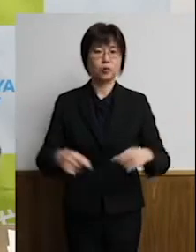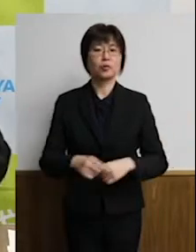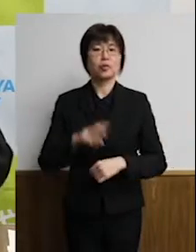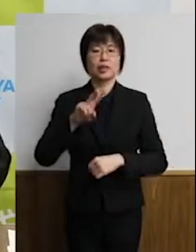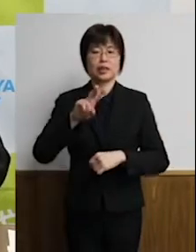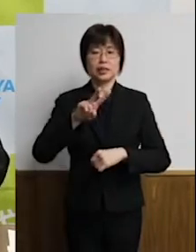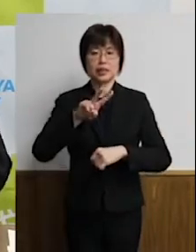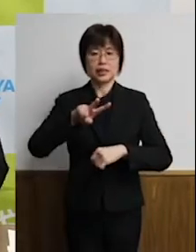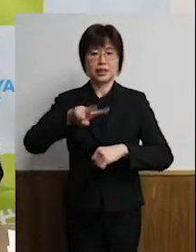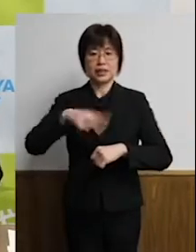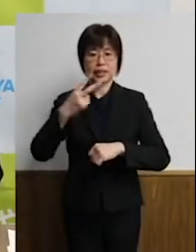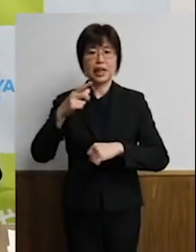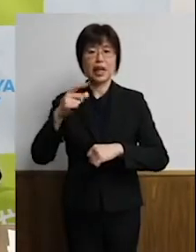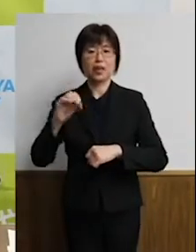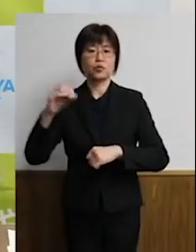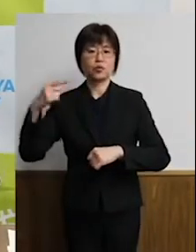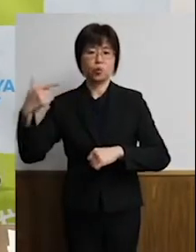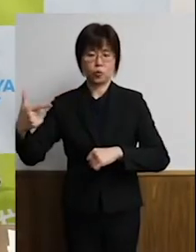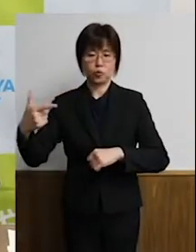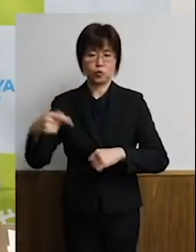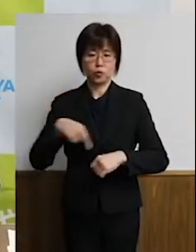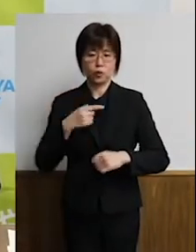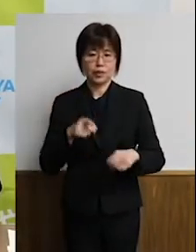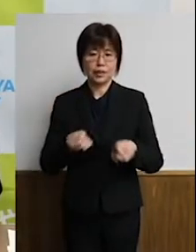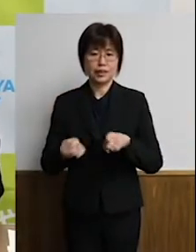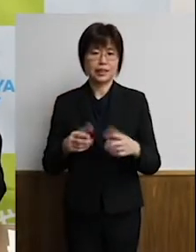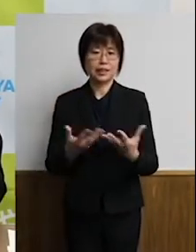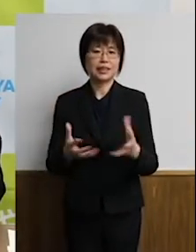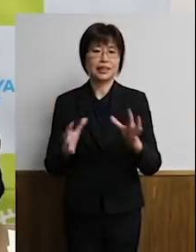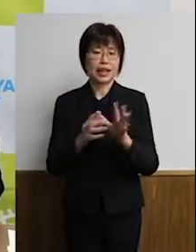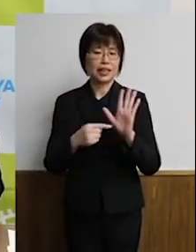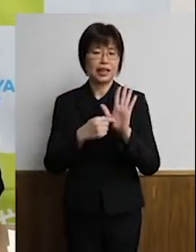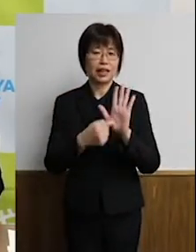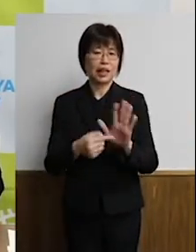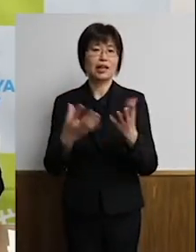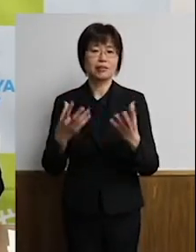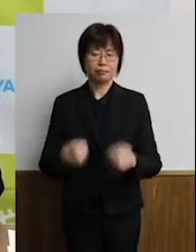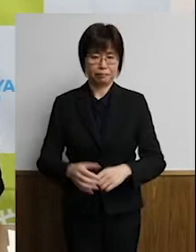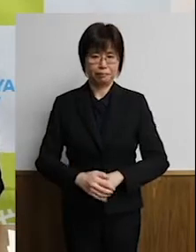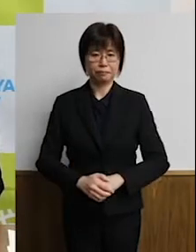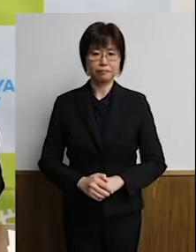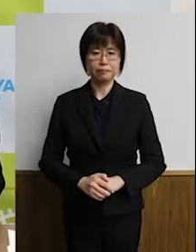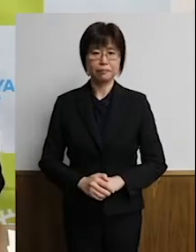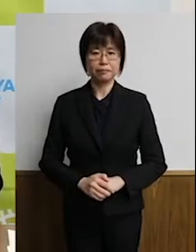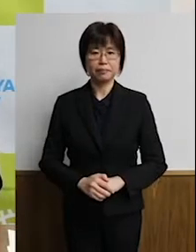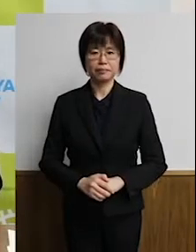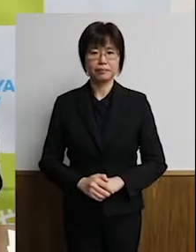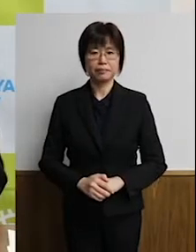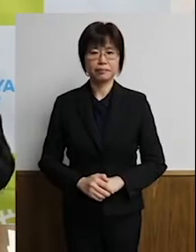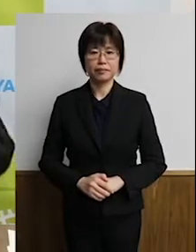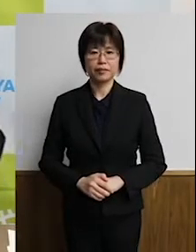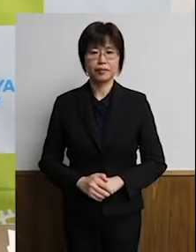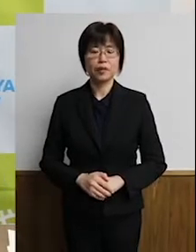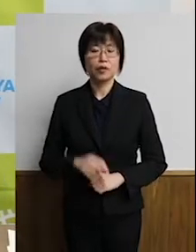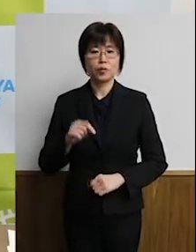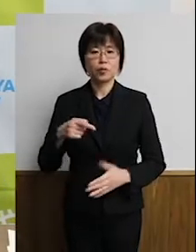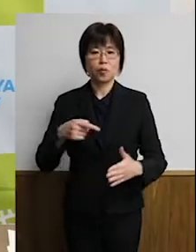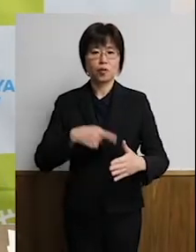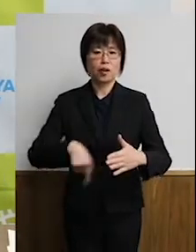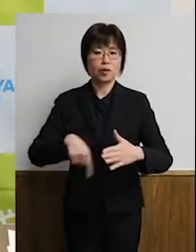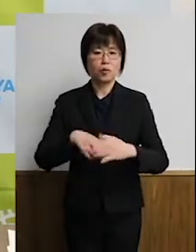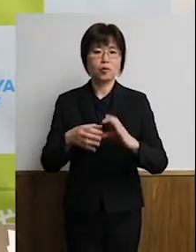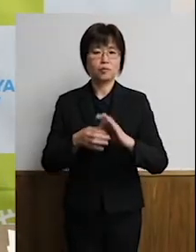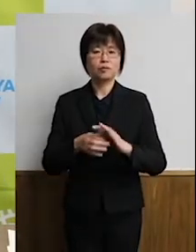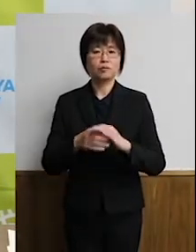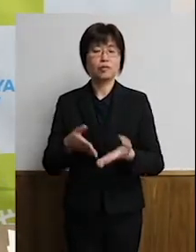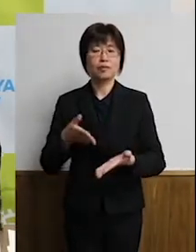県をはじめとする206の自治体が宣言を行っております。それでは宣言の概要についてご